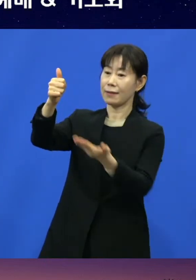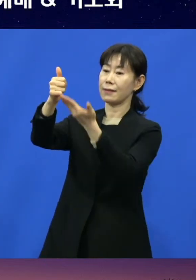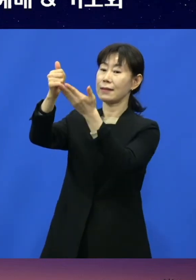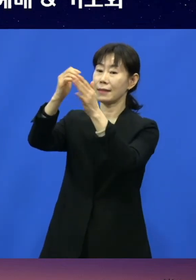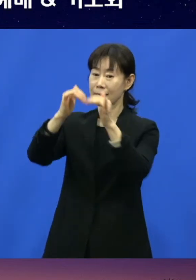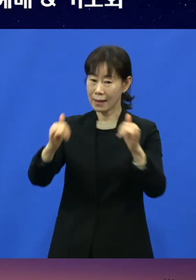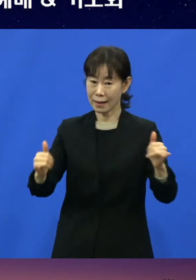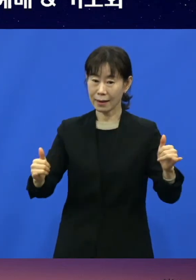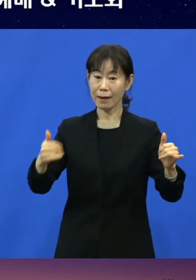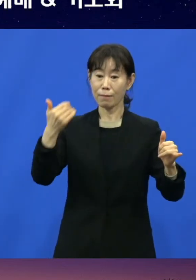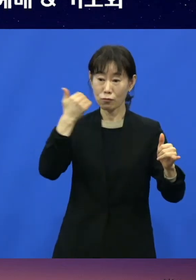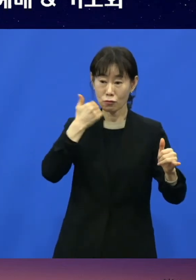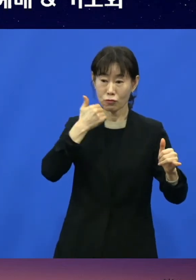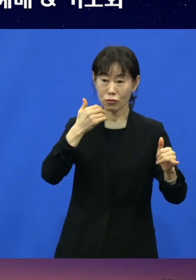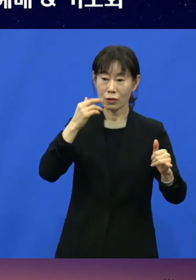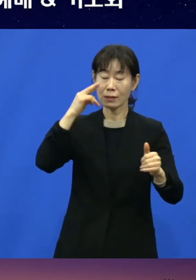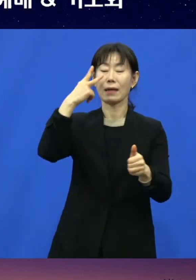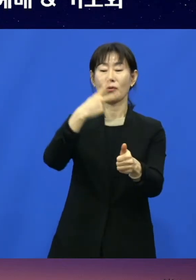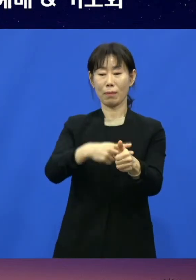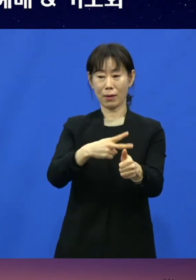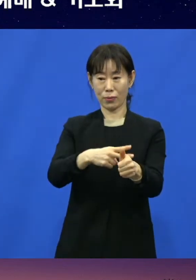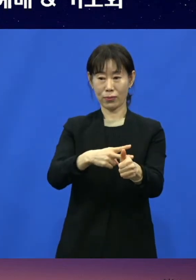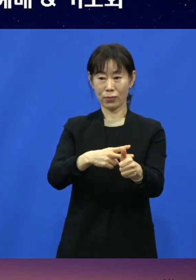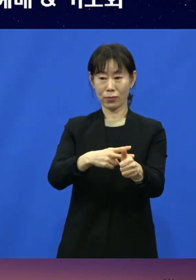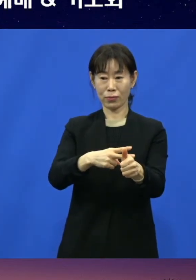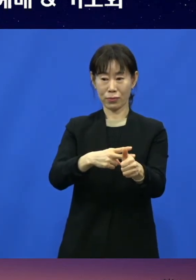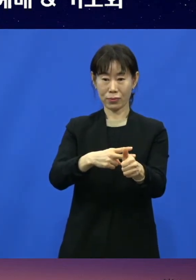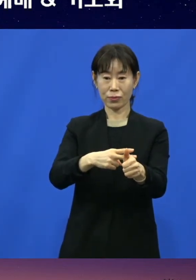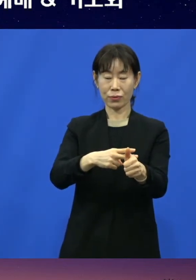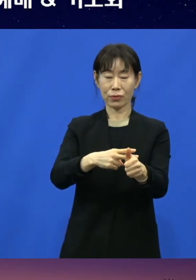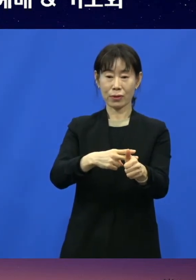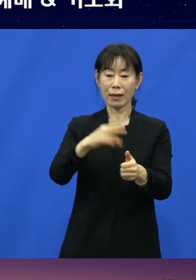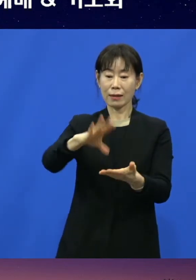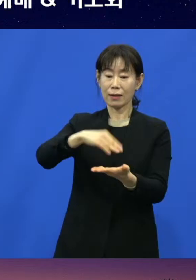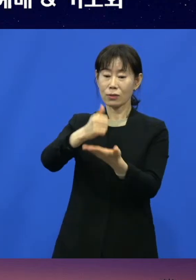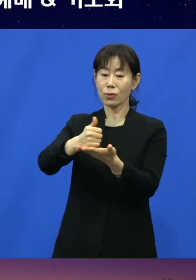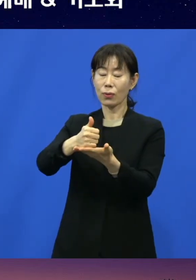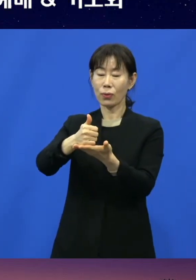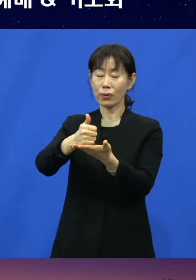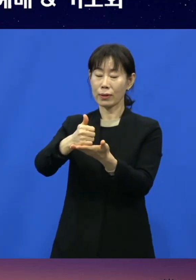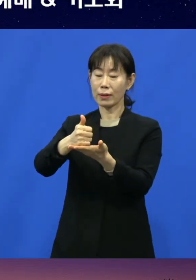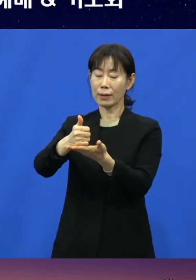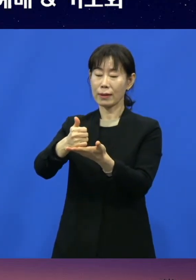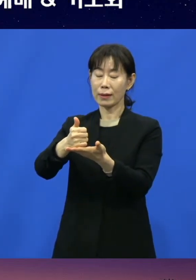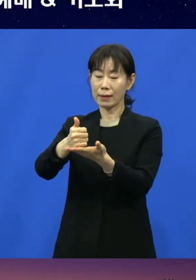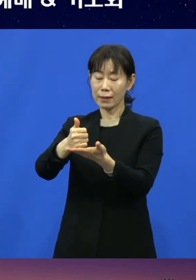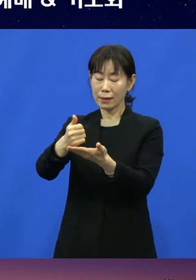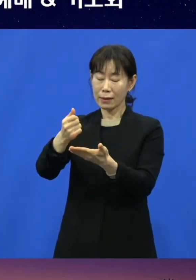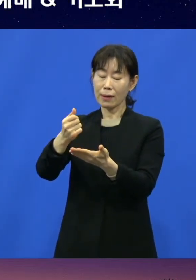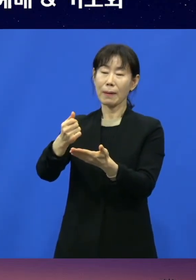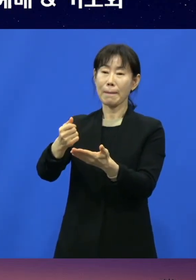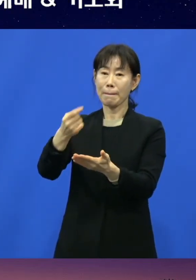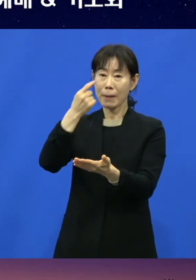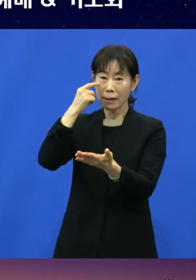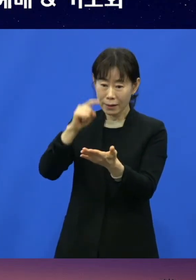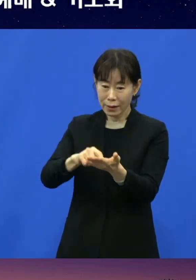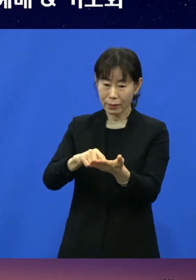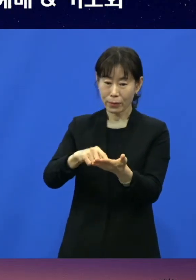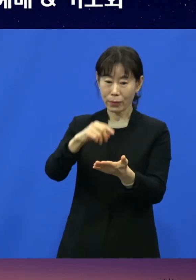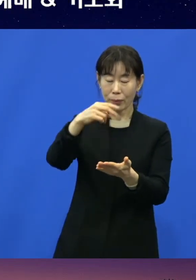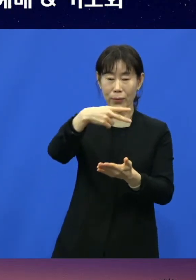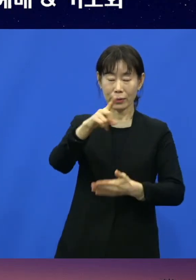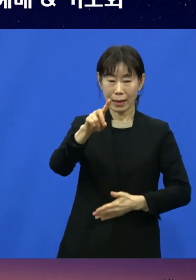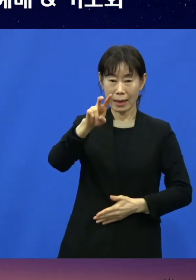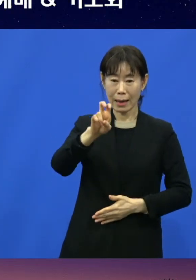바로 사도 바울이잖아요. 그런 그리스도를 발견하고 다메섹 도상에 예수 그리스도를 만날 때 그 만남 사건이